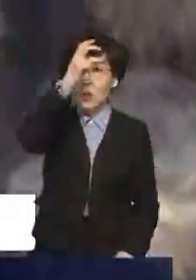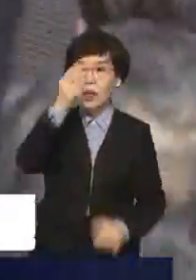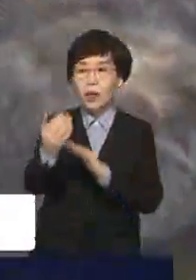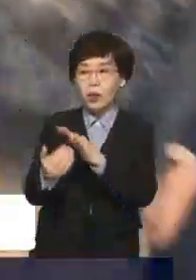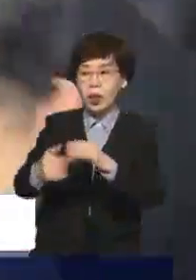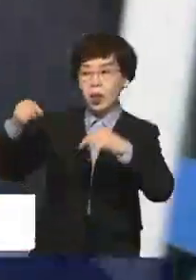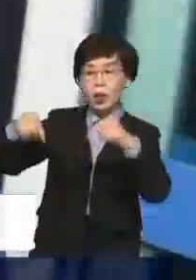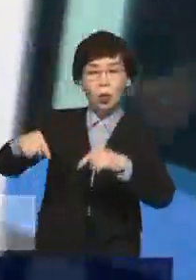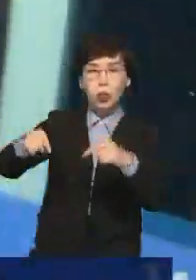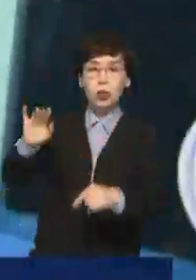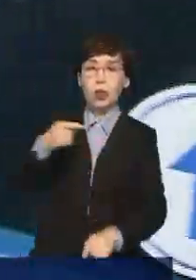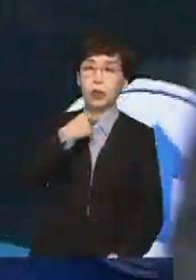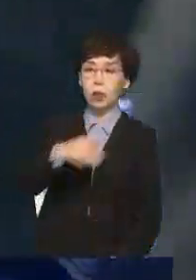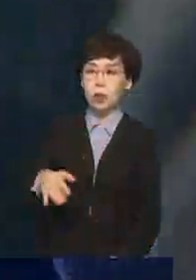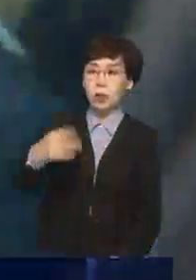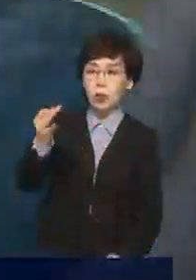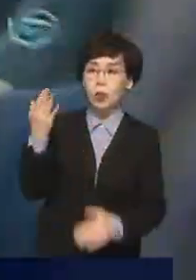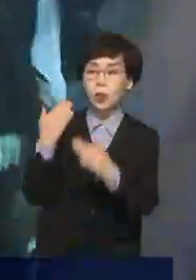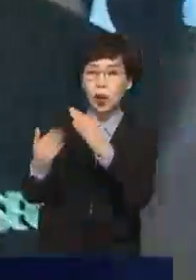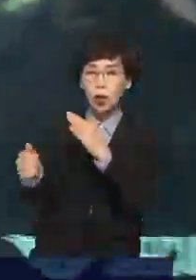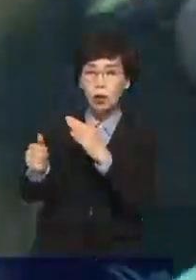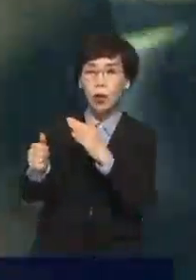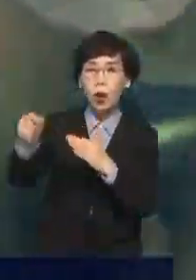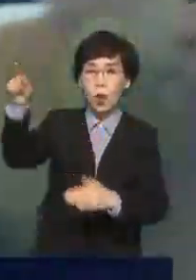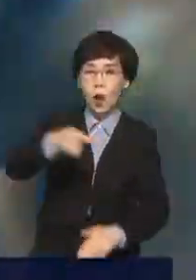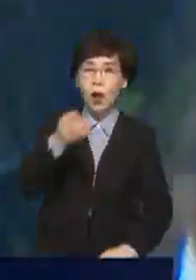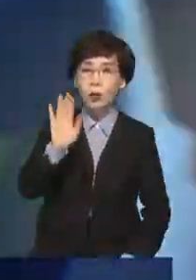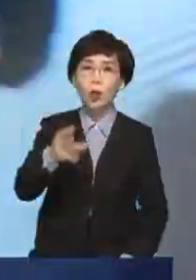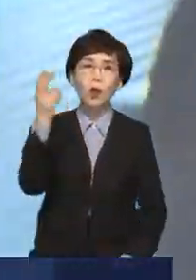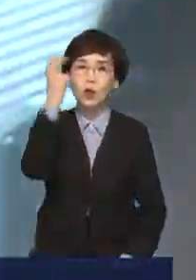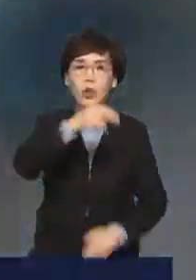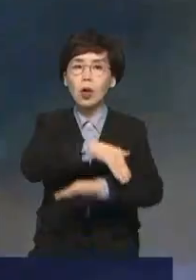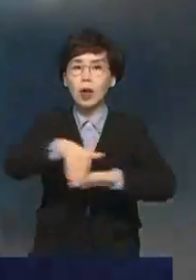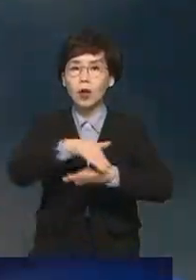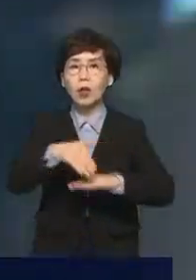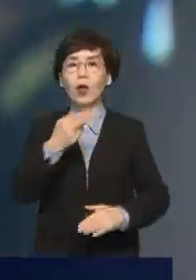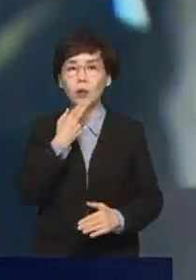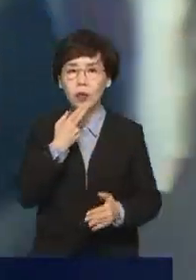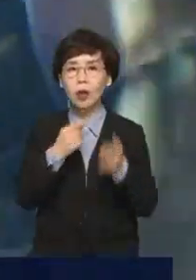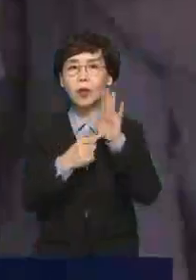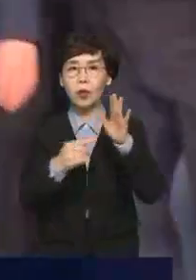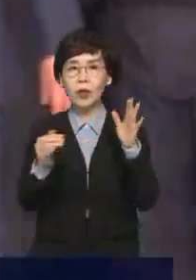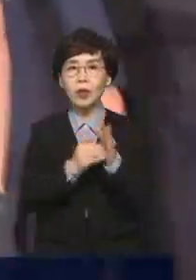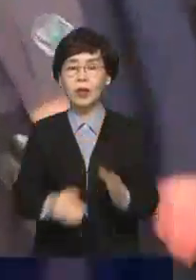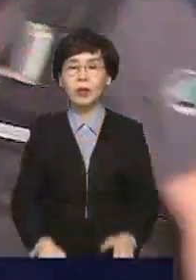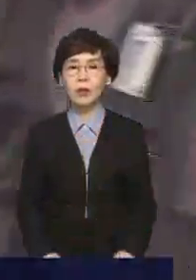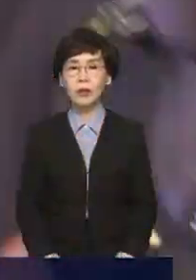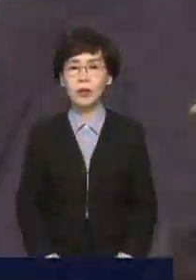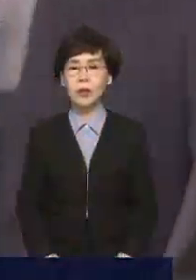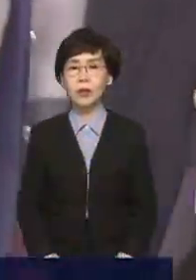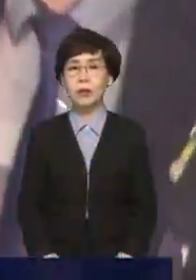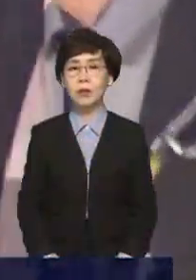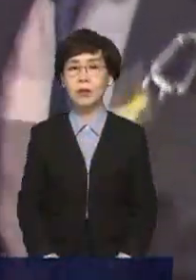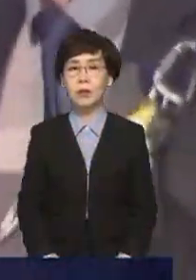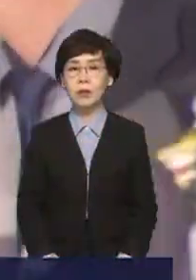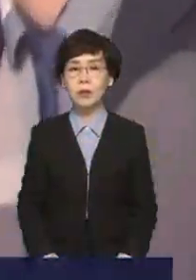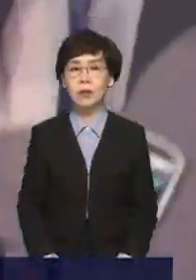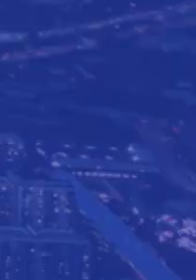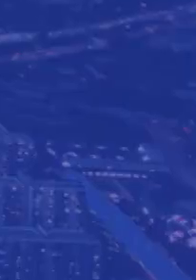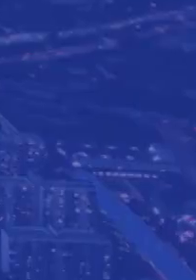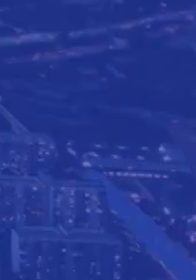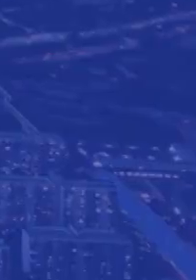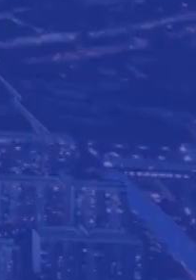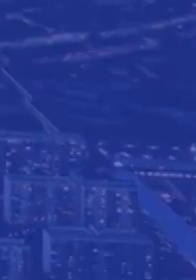사전에 협의된 바 없으며 송 전 대표가 출두해도 조사할 계획은 없다고 밝혔습니다. SBS 한소희입니다.